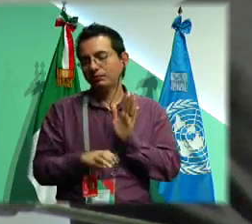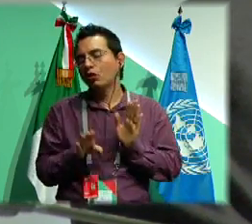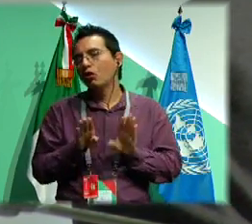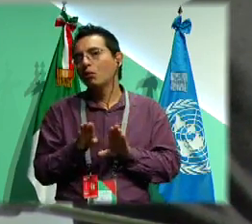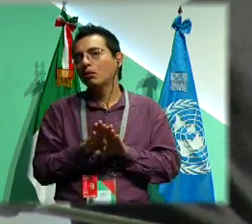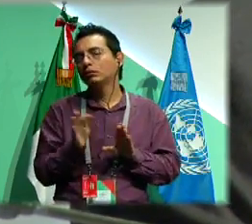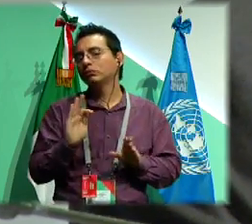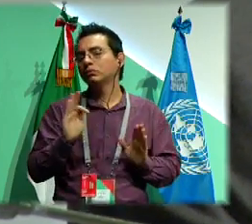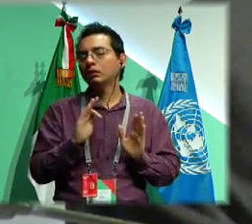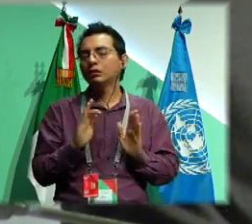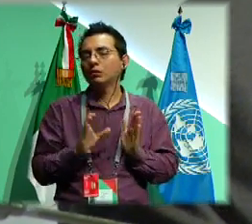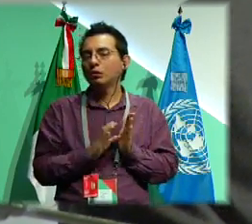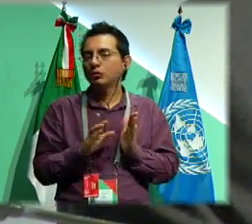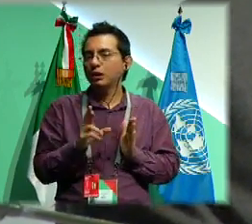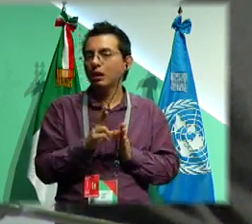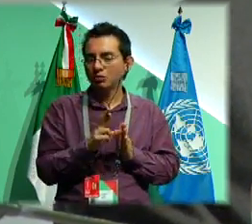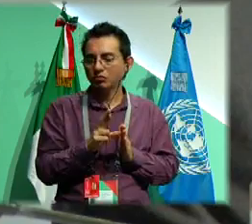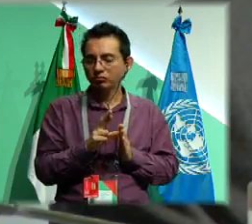Par contrat.